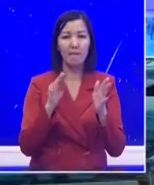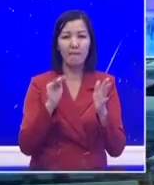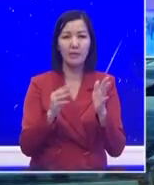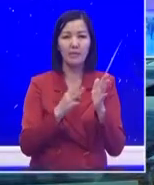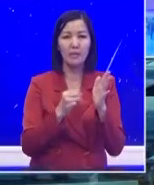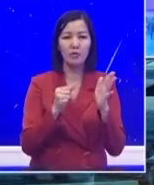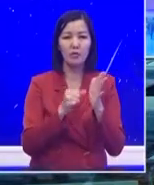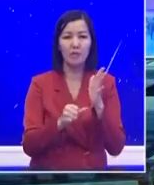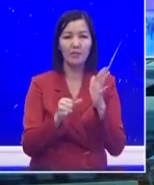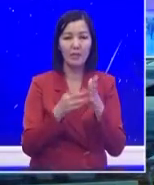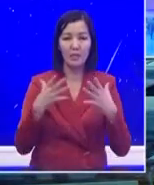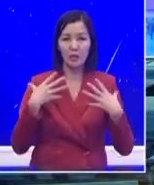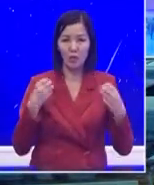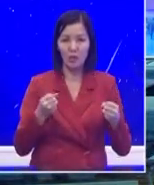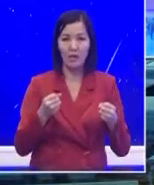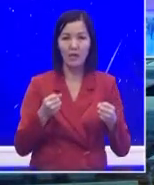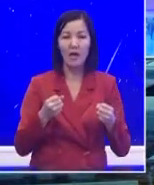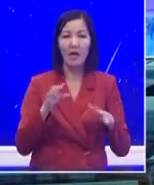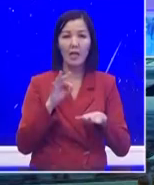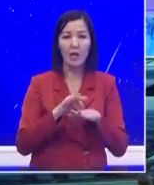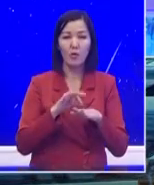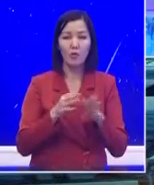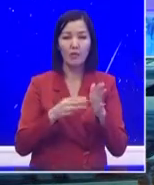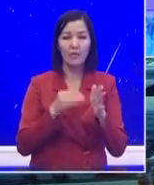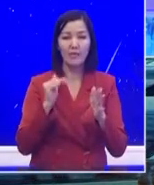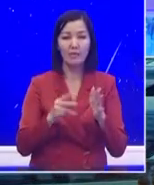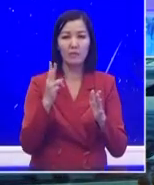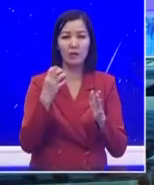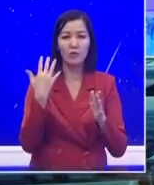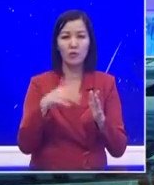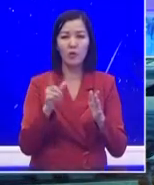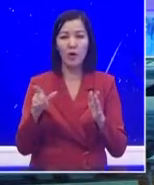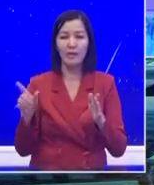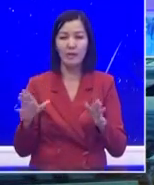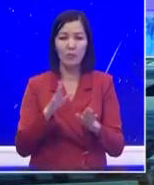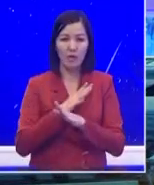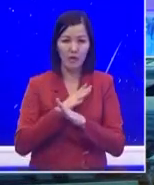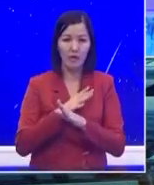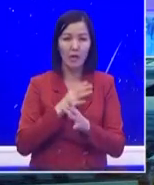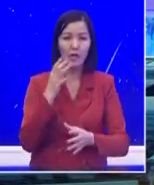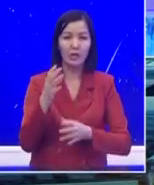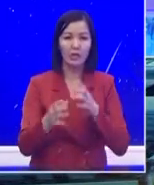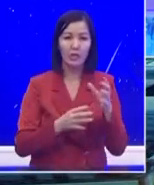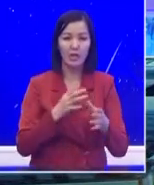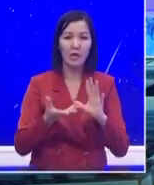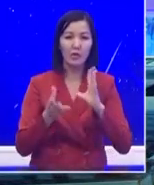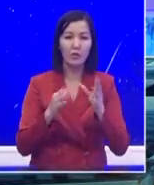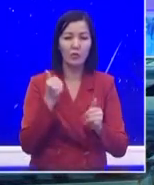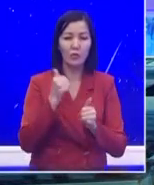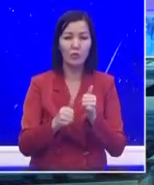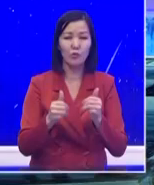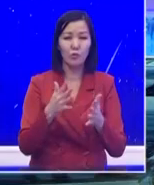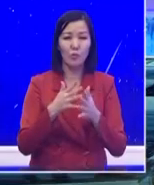82,866-сы сауығып қатарға қосылыпты. Ал індет 8,250 адамның өмірін жалмаған. Жер жаһан бойынша күн сайын